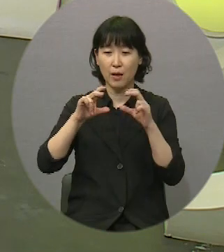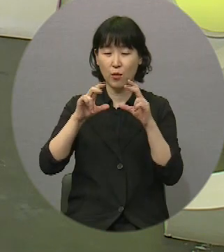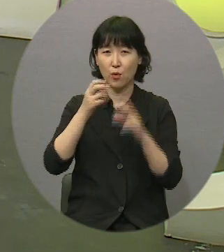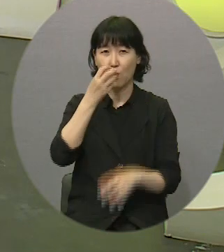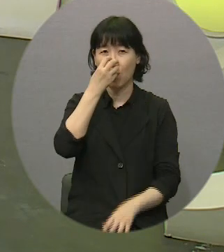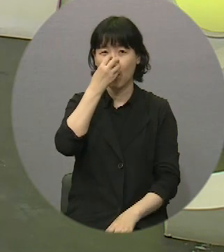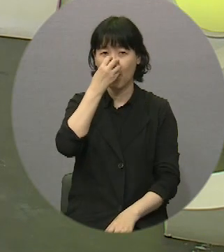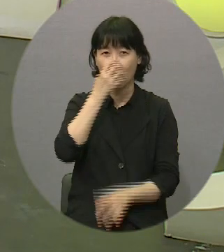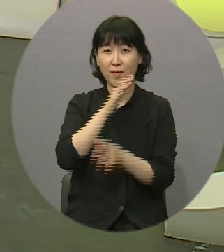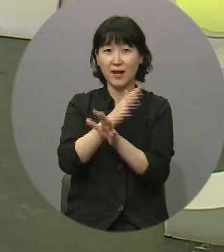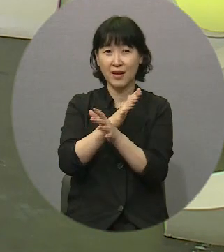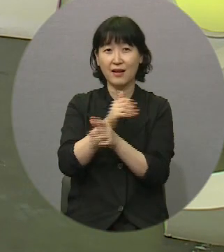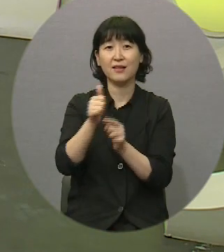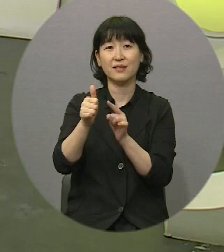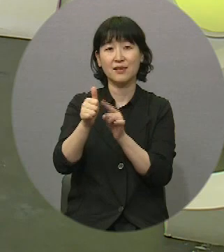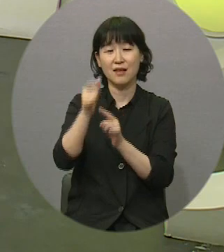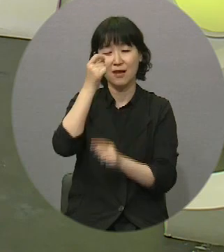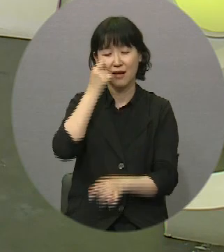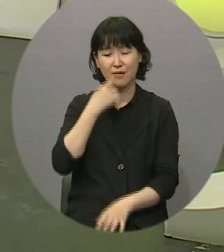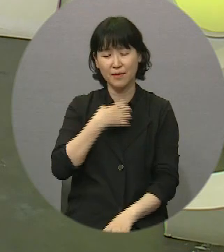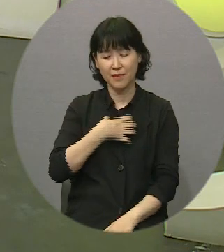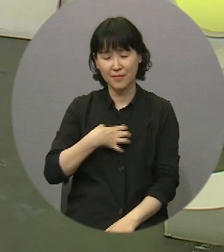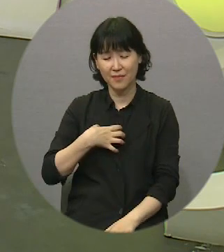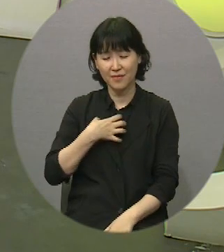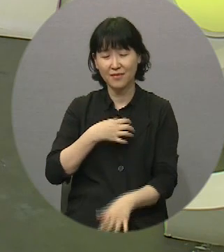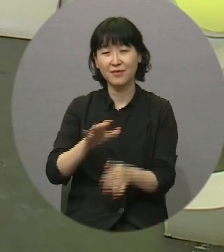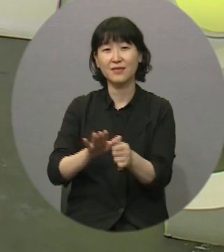예석을 부은